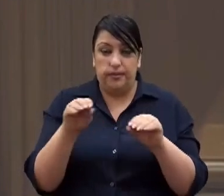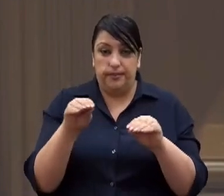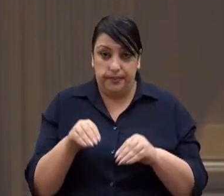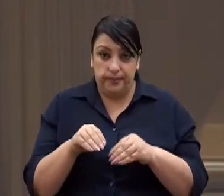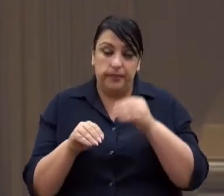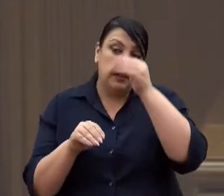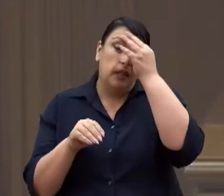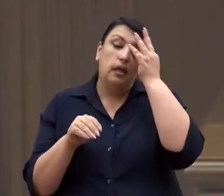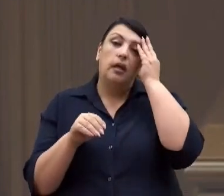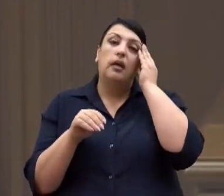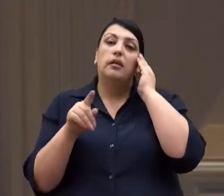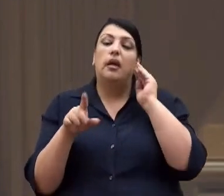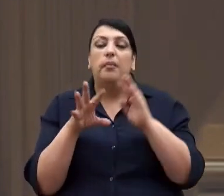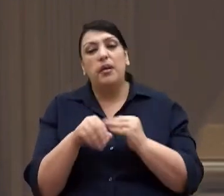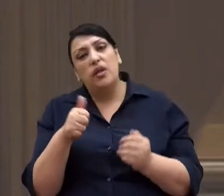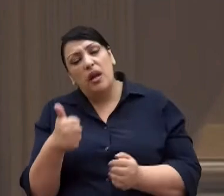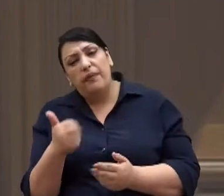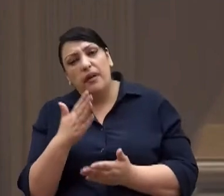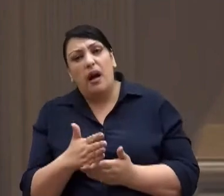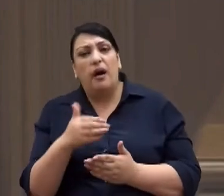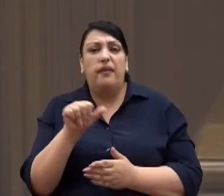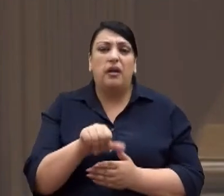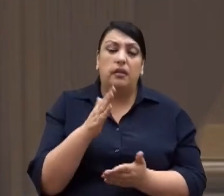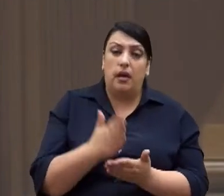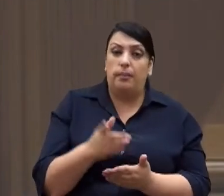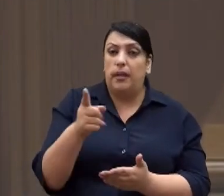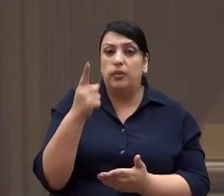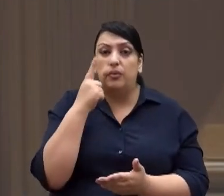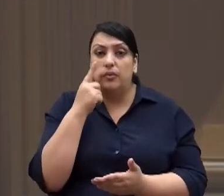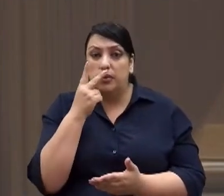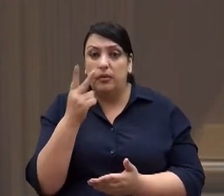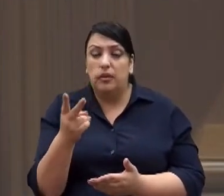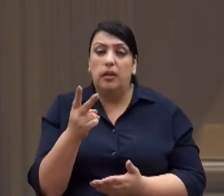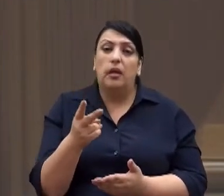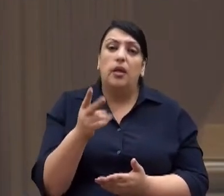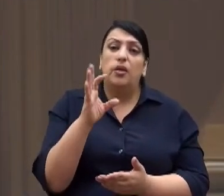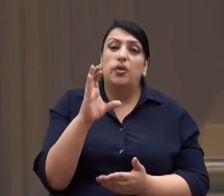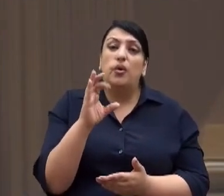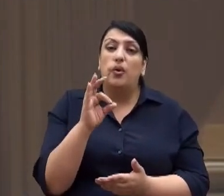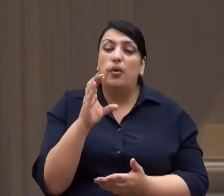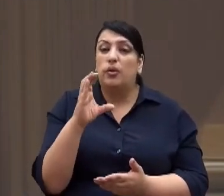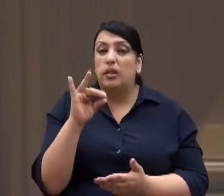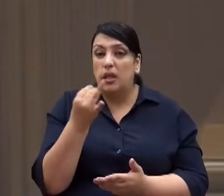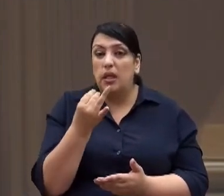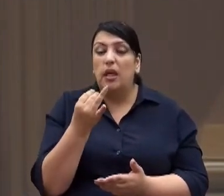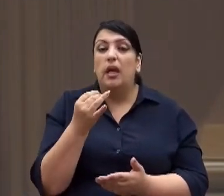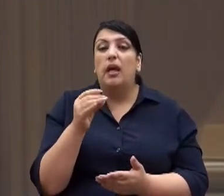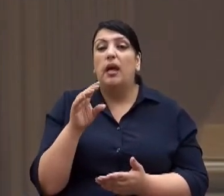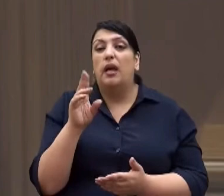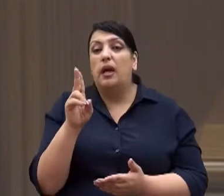և լավ և վատ կողմեր ուներ, բայց դուք նկատեցիք այդ սոսինների, կաղնիների, բարդիների